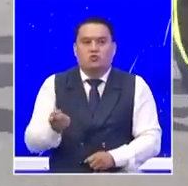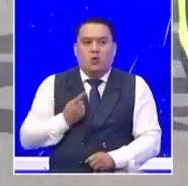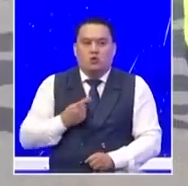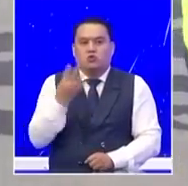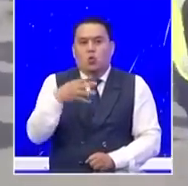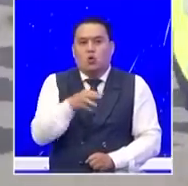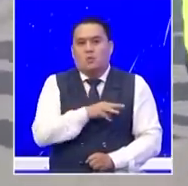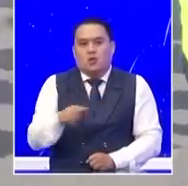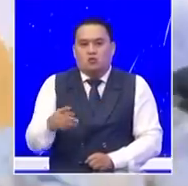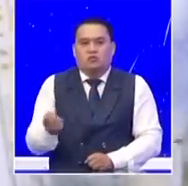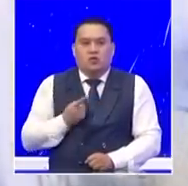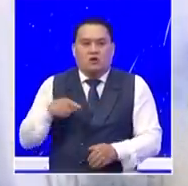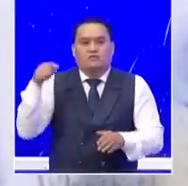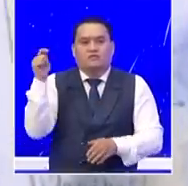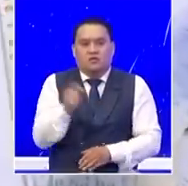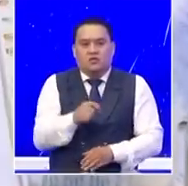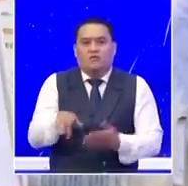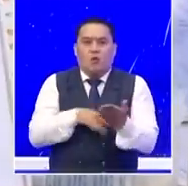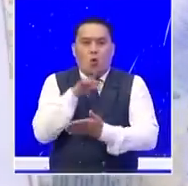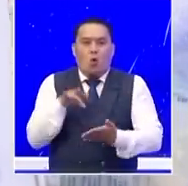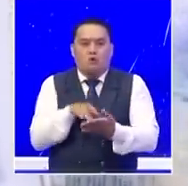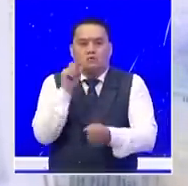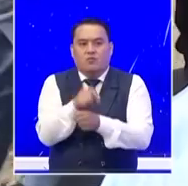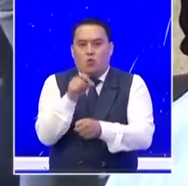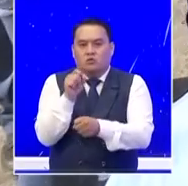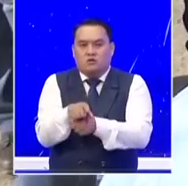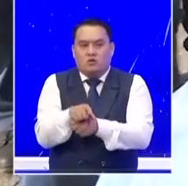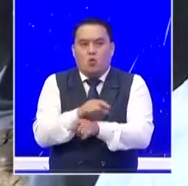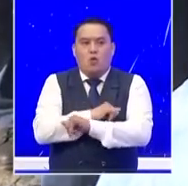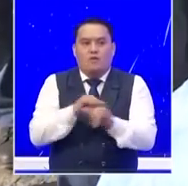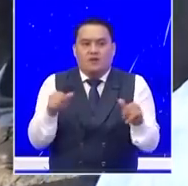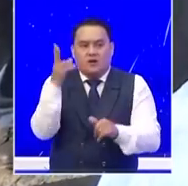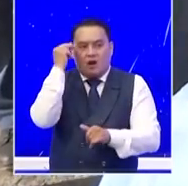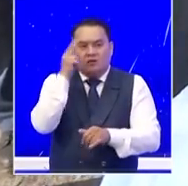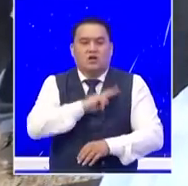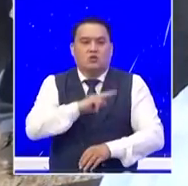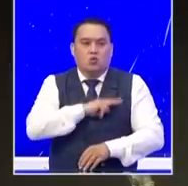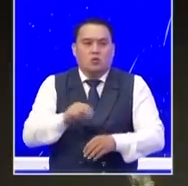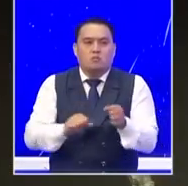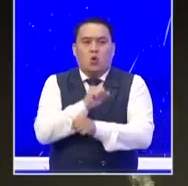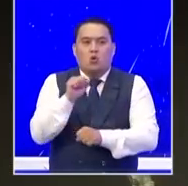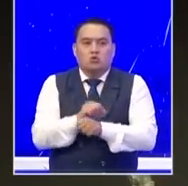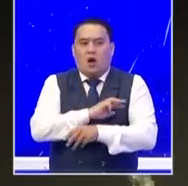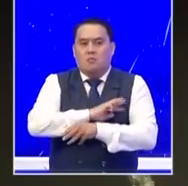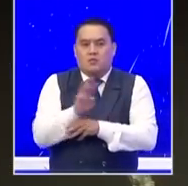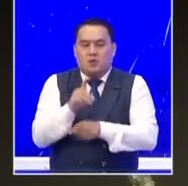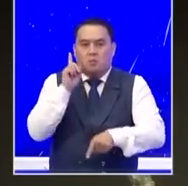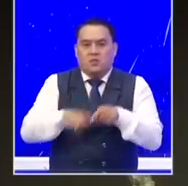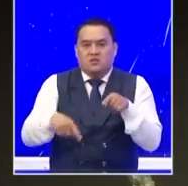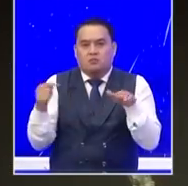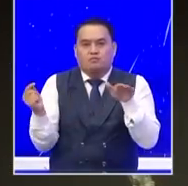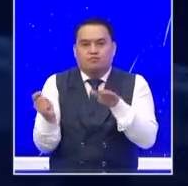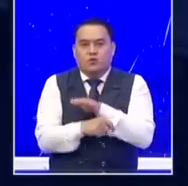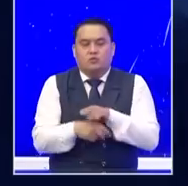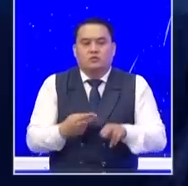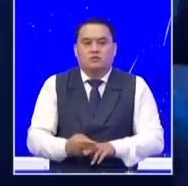40 минут стоять, чтобы заехать в город. Глава края поручил в кратчайшие сроки увеличить количество сотрудников на постах и обеспечить быстрый пропуск